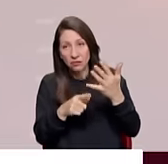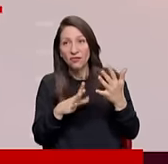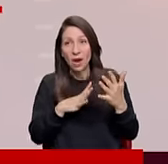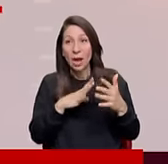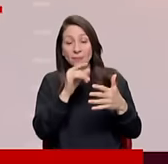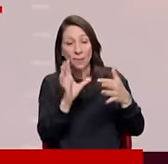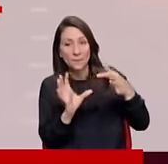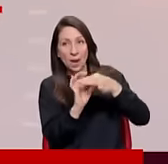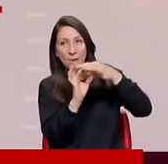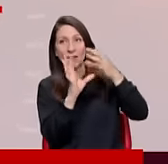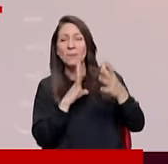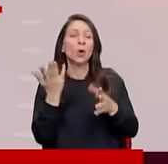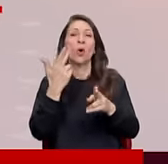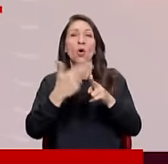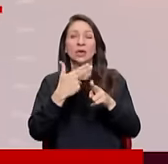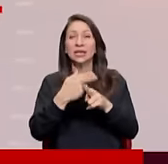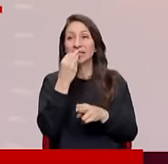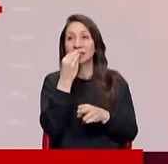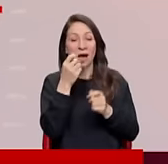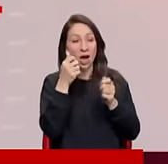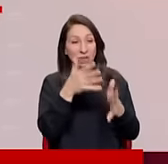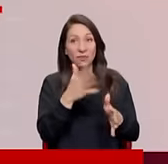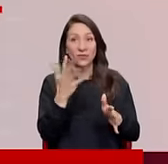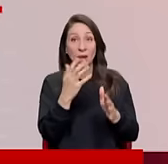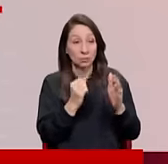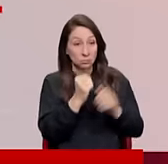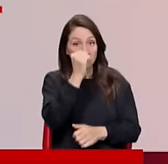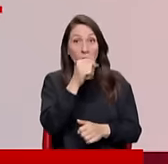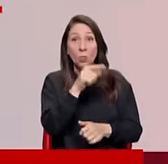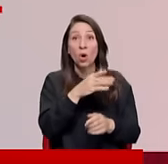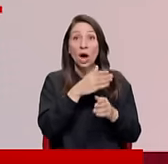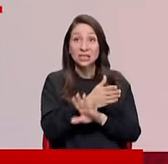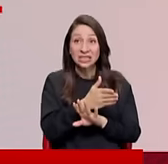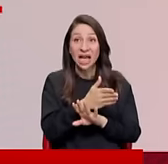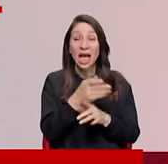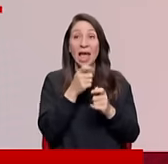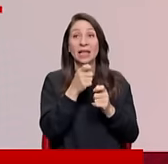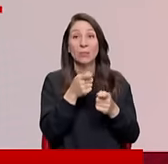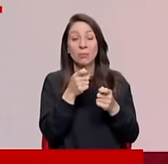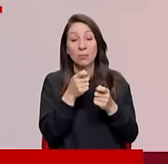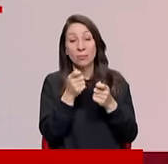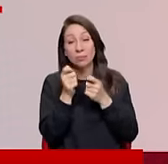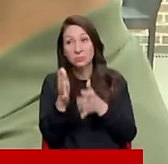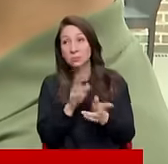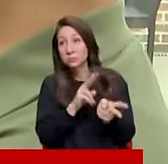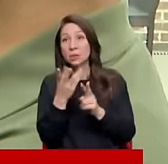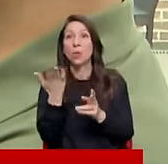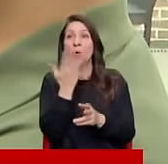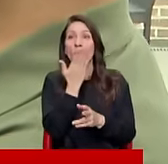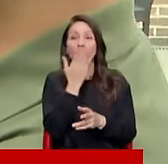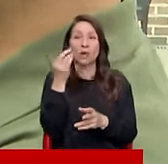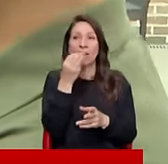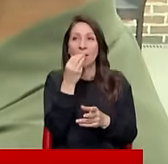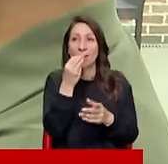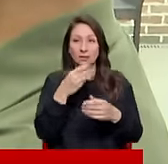hepsinin birbiriyle ilgisi var. Örneğin gıda harcamalarında bir artış olduğu zaman bu aslında eğitim harcamalarına da yansıyor. Niye? Mesela okuldaki,